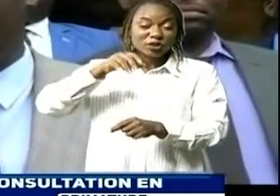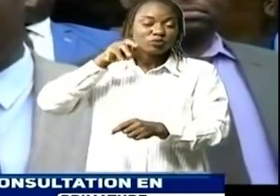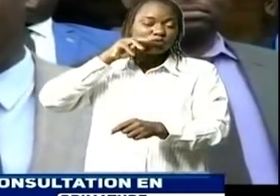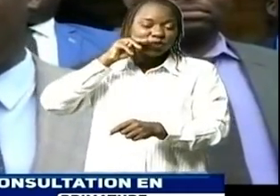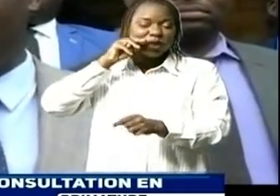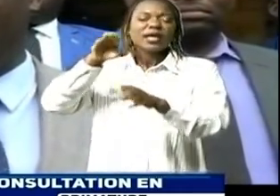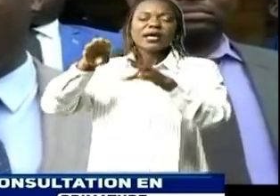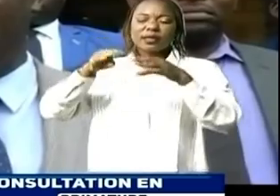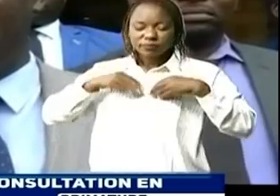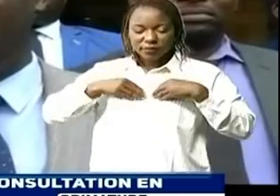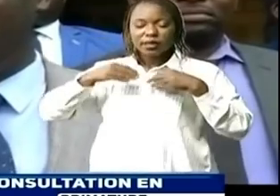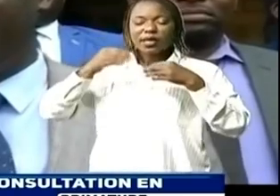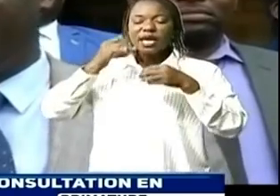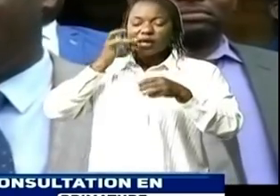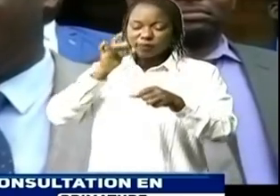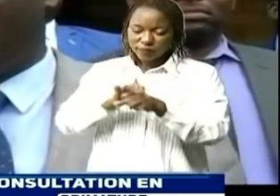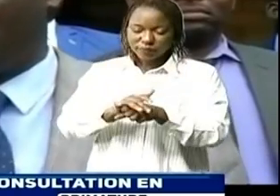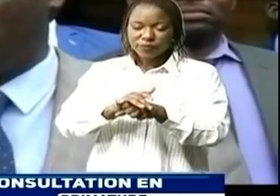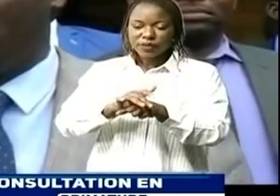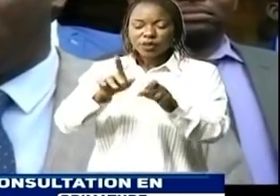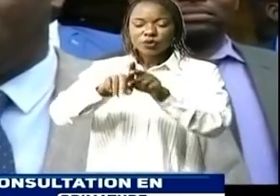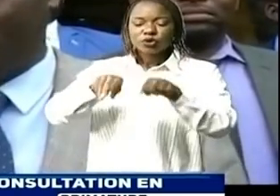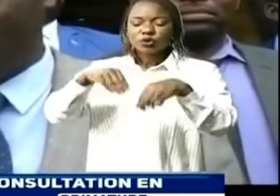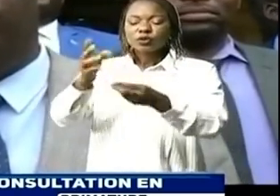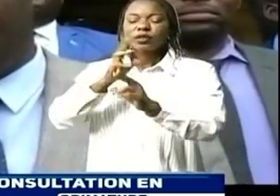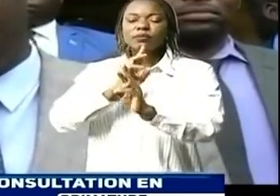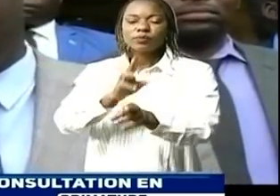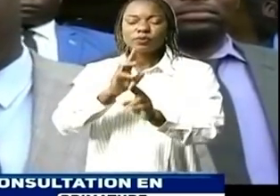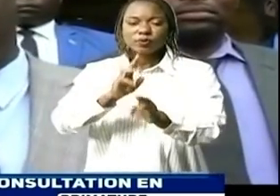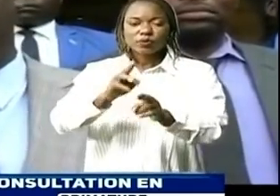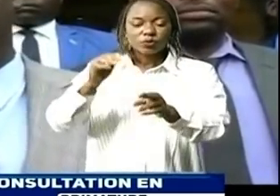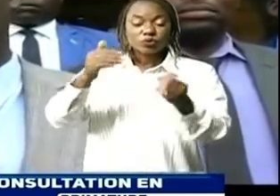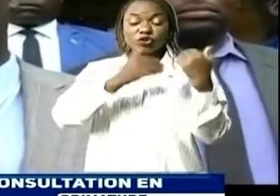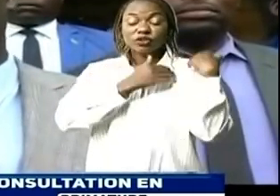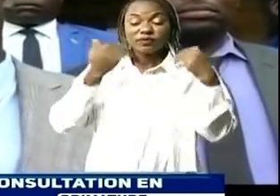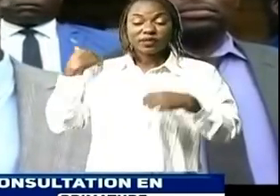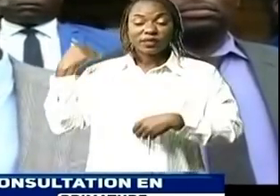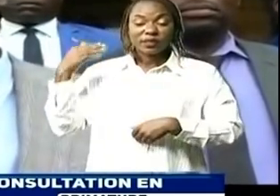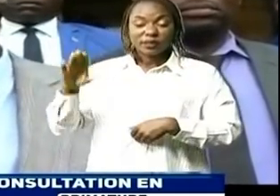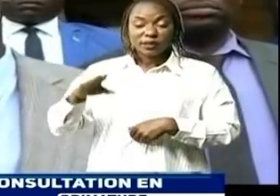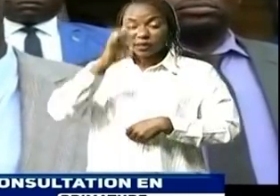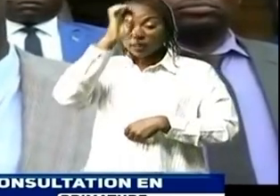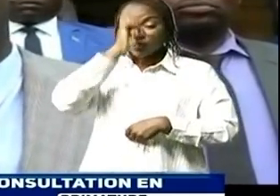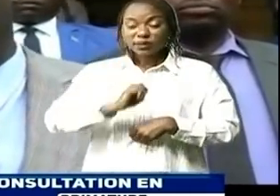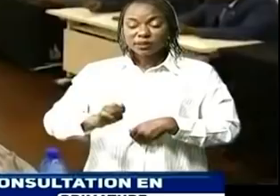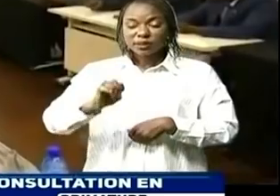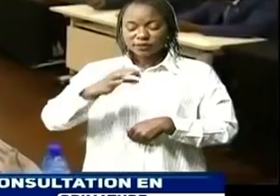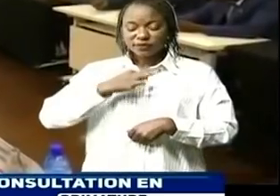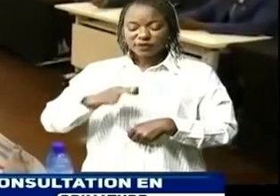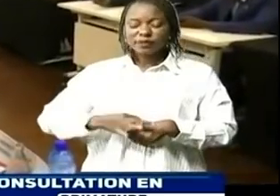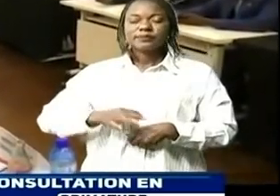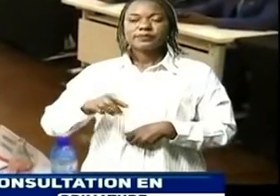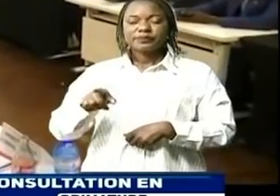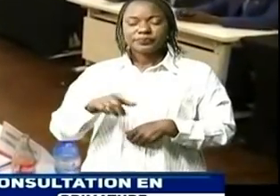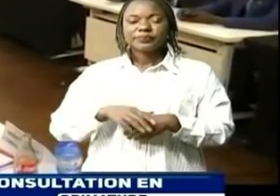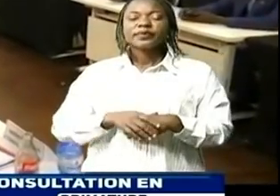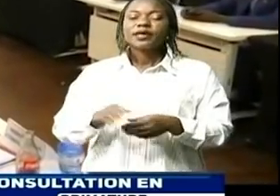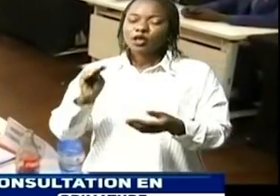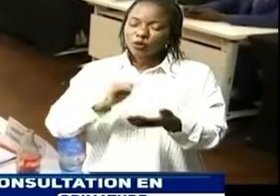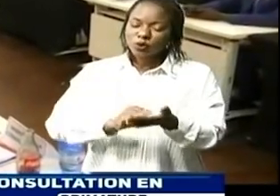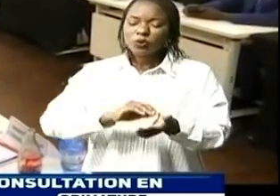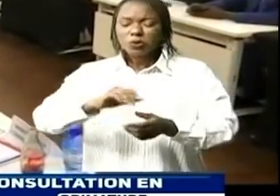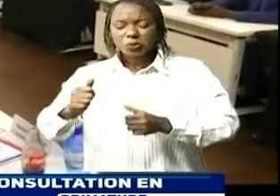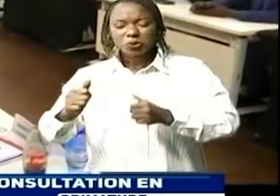notre message et qui a promis d'affaire rapport au chef de l'État, Son Excellence Félix Tshisekedi Tshilombo. Les uns et les